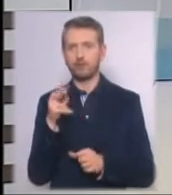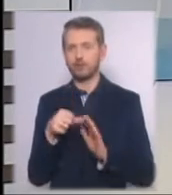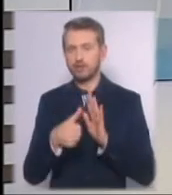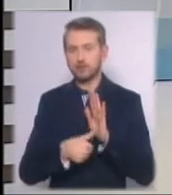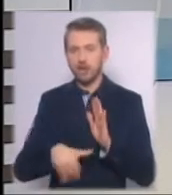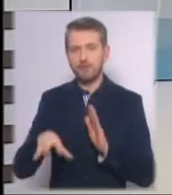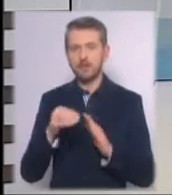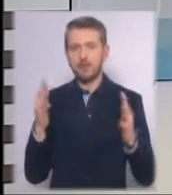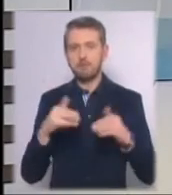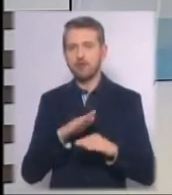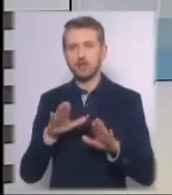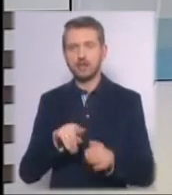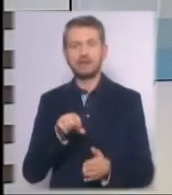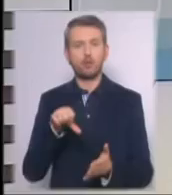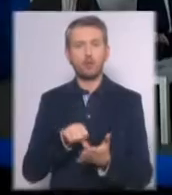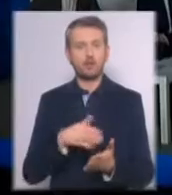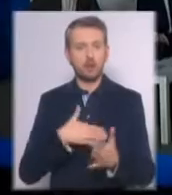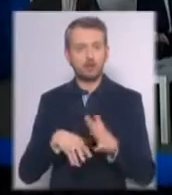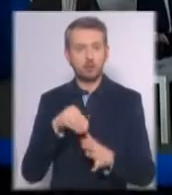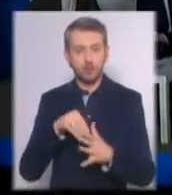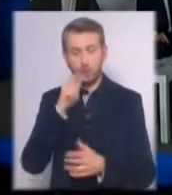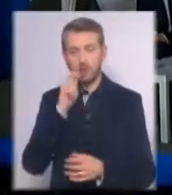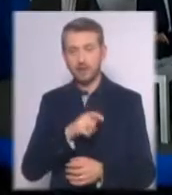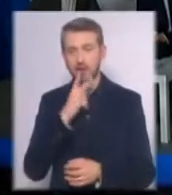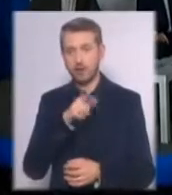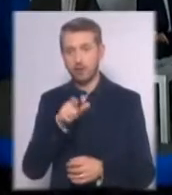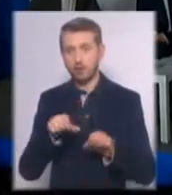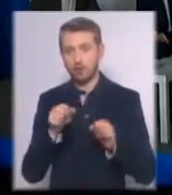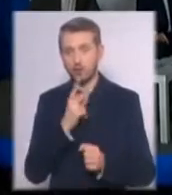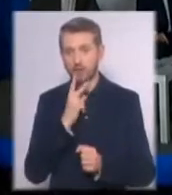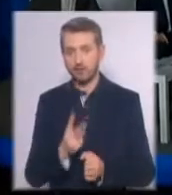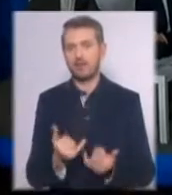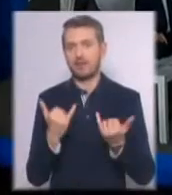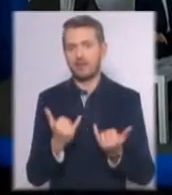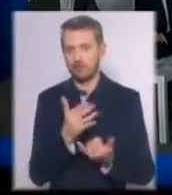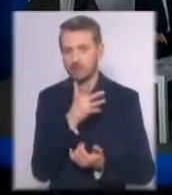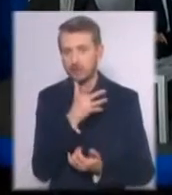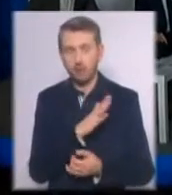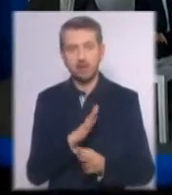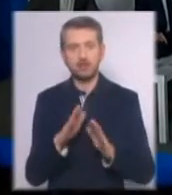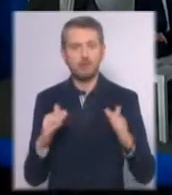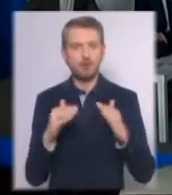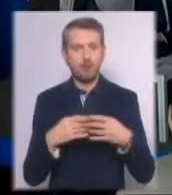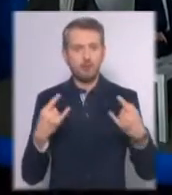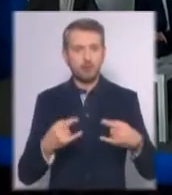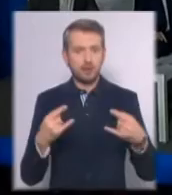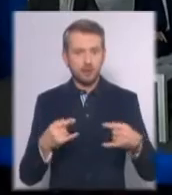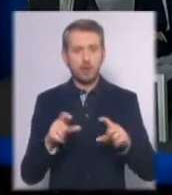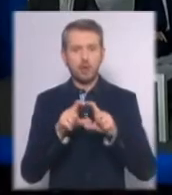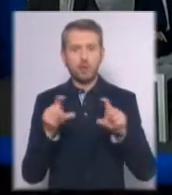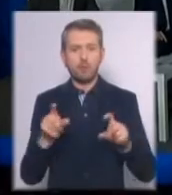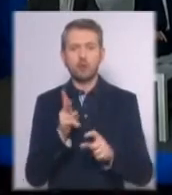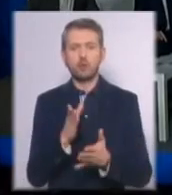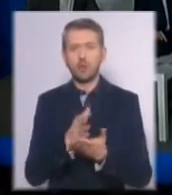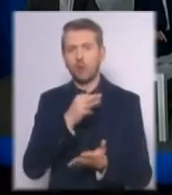матчі і не тільки за участі нашої збірної, українські глядачі матимуть змогу дивитися наживо. І не лише вдома по телевізору. Компанія, яка є